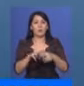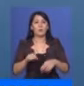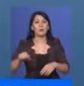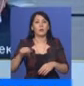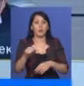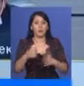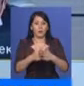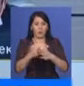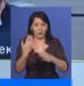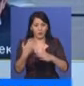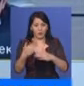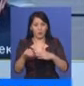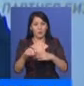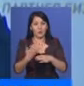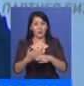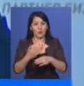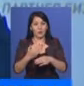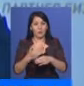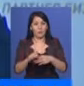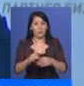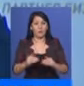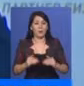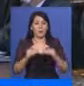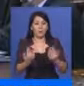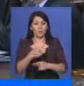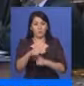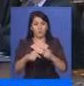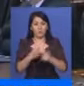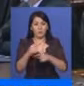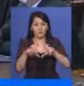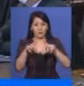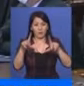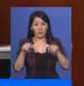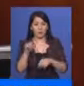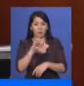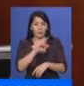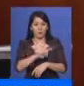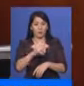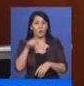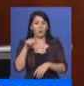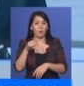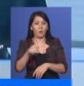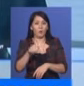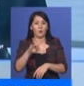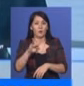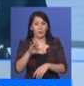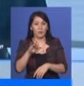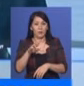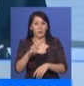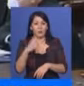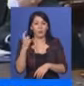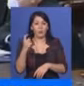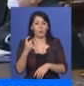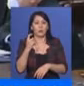Яғни тамыздың соңына дейін несие беру тетіктерін реттеп, кәсіпкерлік субъектілерімен іс-қимылды күшейтсін деді. Осы айда қарапайым